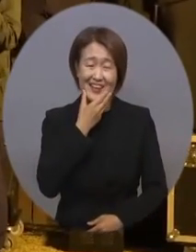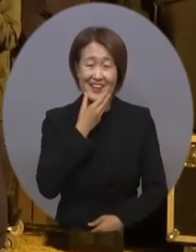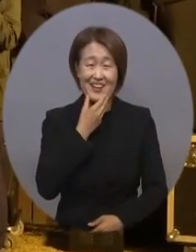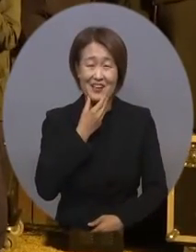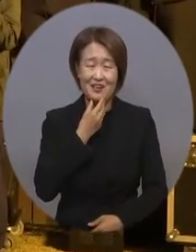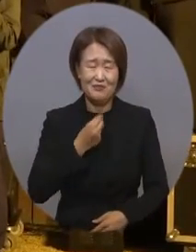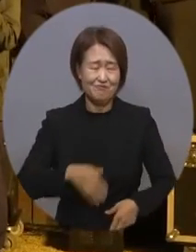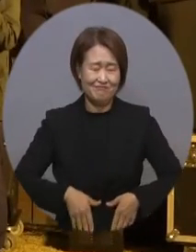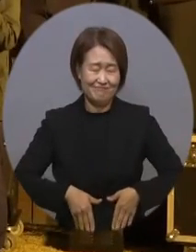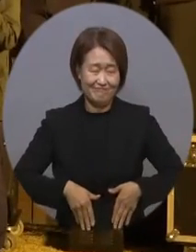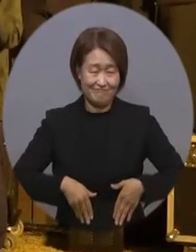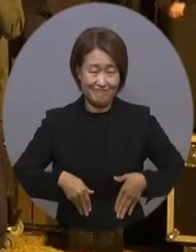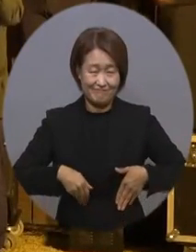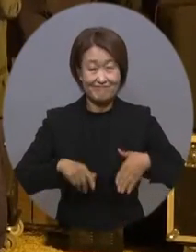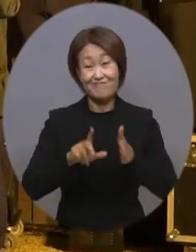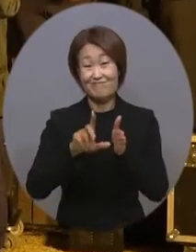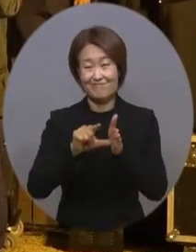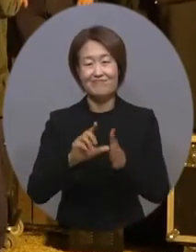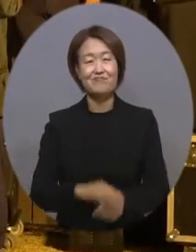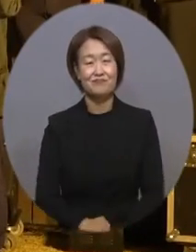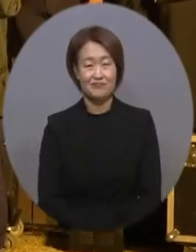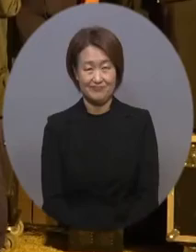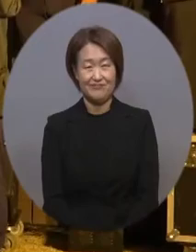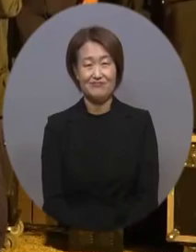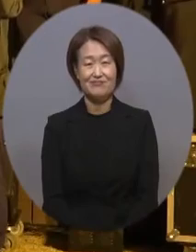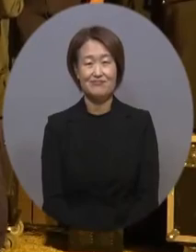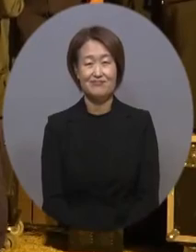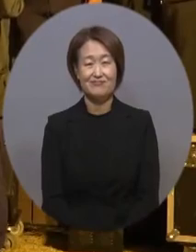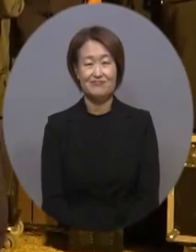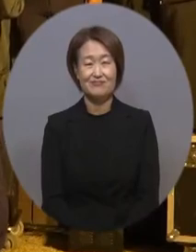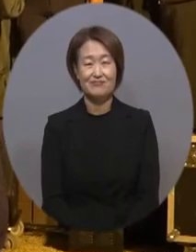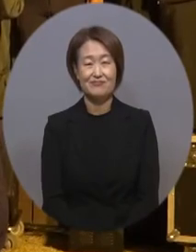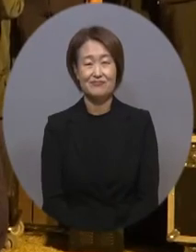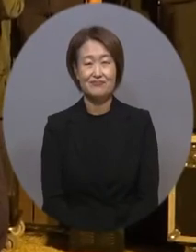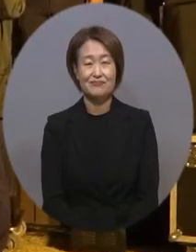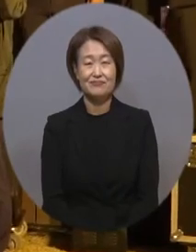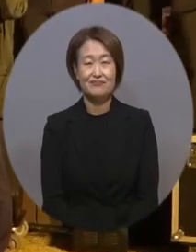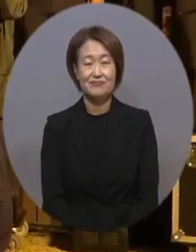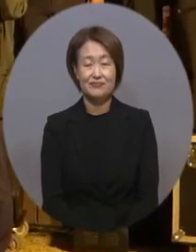따뜻하게 스며드는 시간이었습니다. 복지TV 경기방송 정우선입니다.